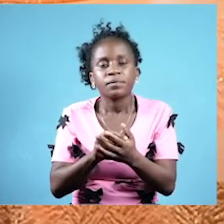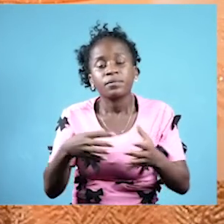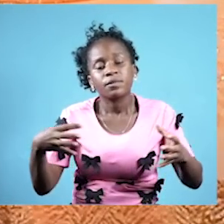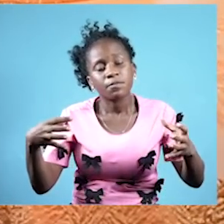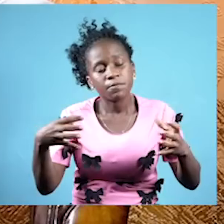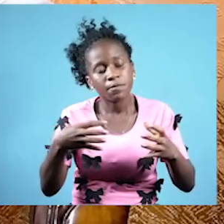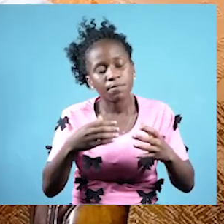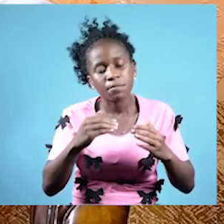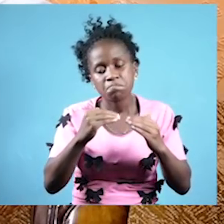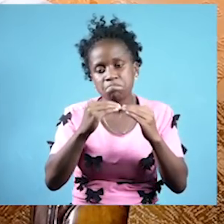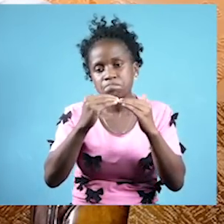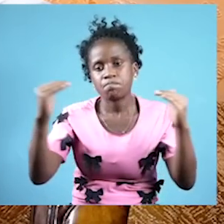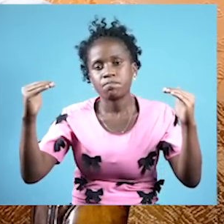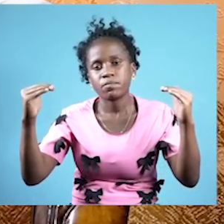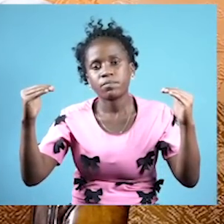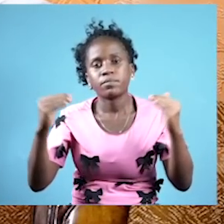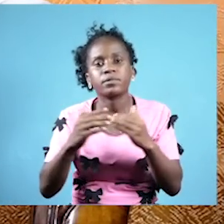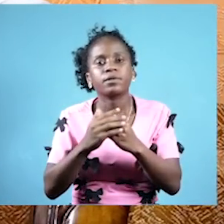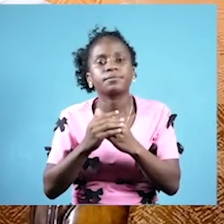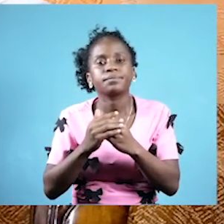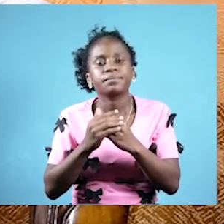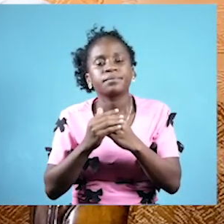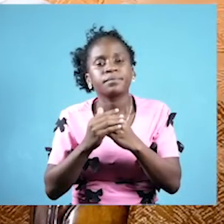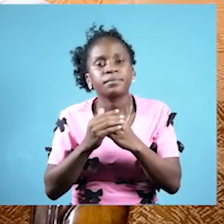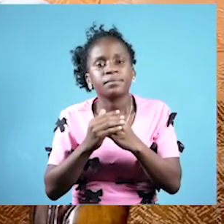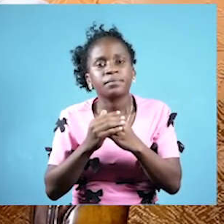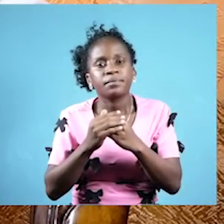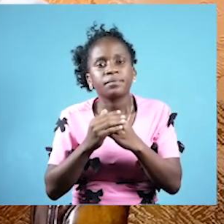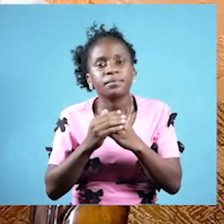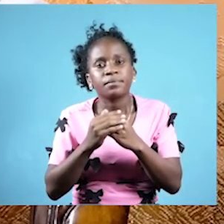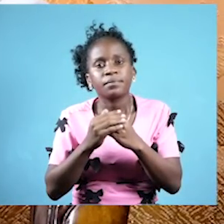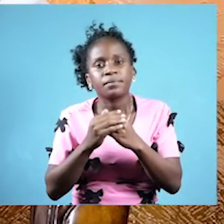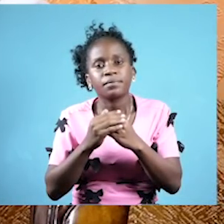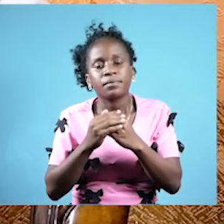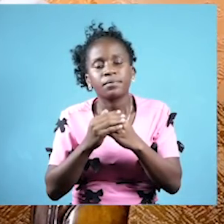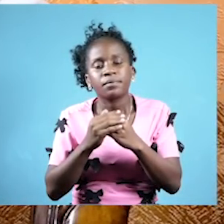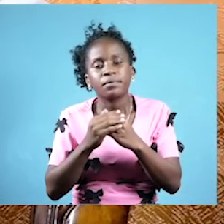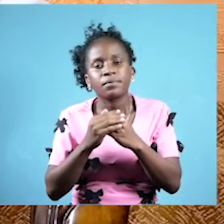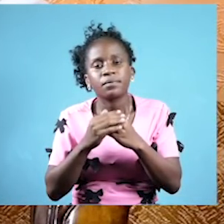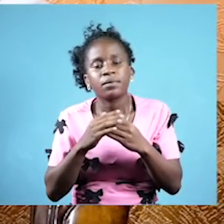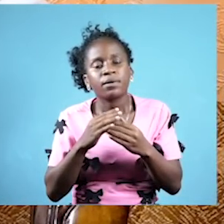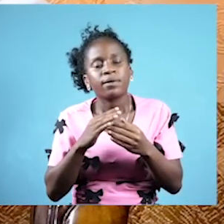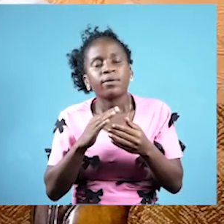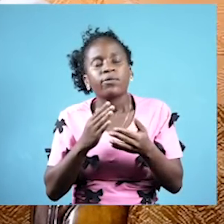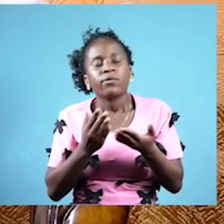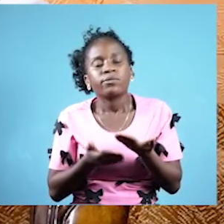ni mambo ambayo yanatakiwa yafanywe na kiongozi yoyote